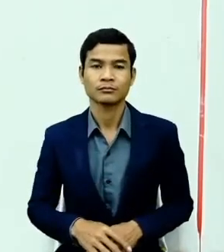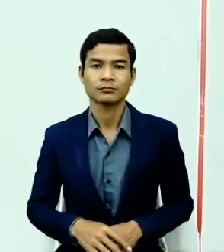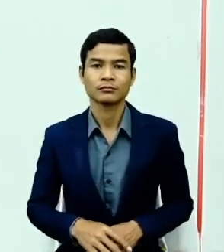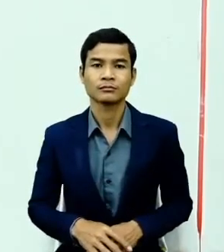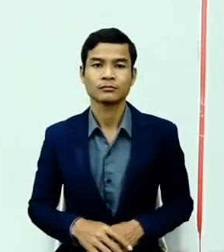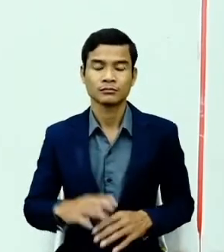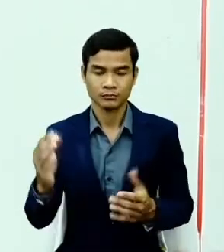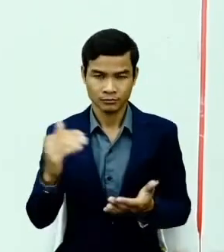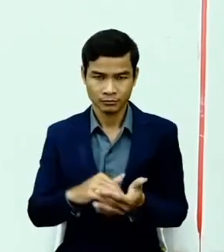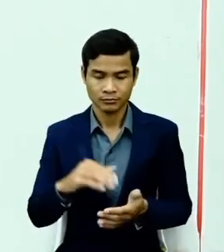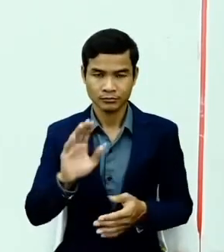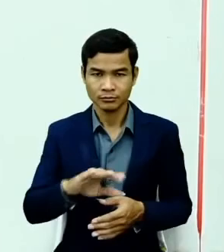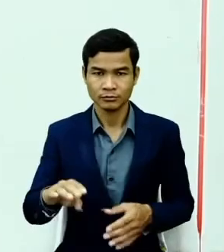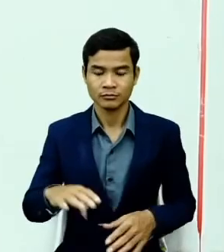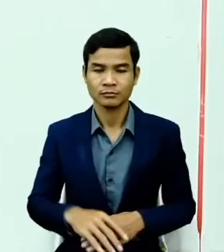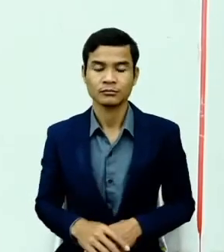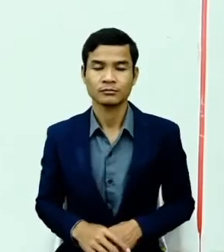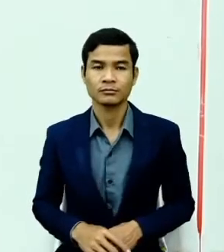ចាស់ម្ដងទៀត